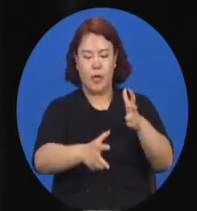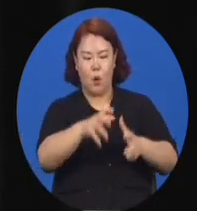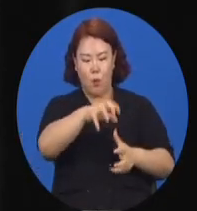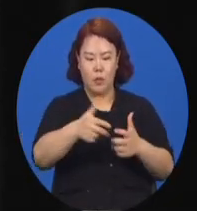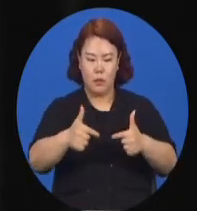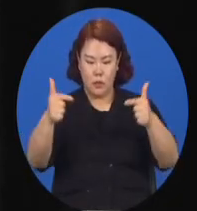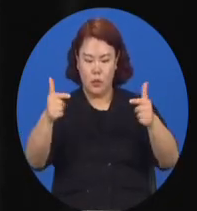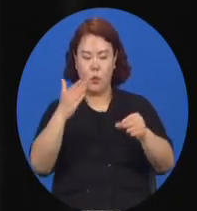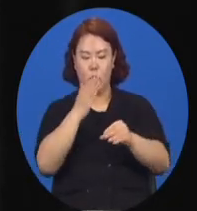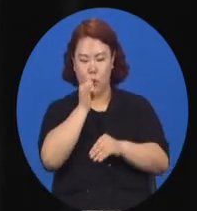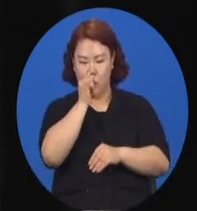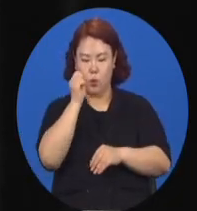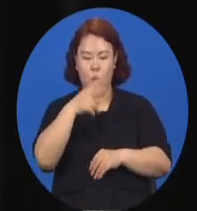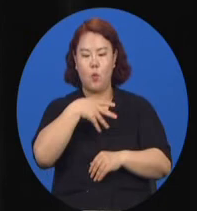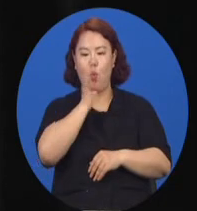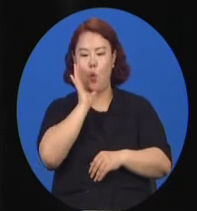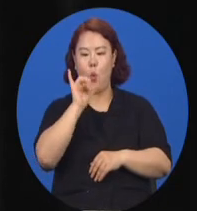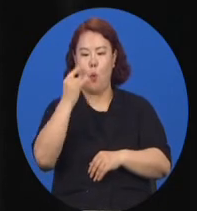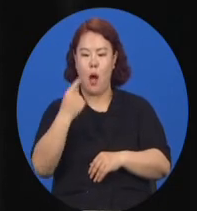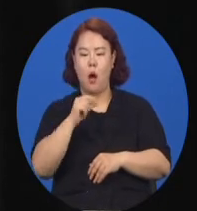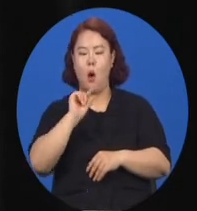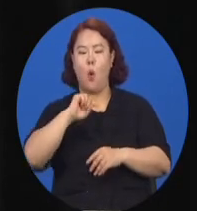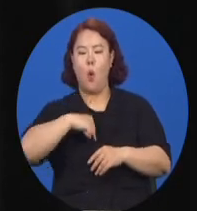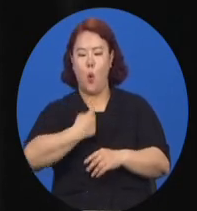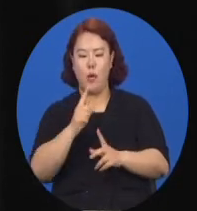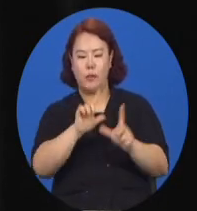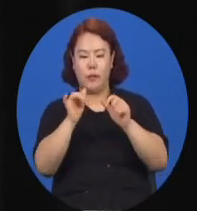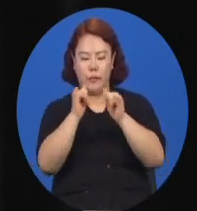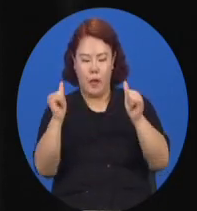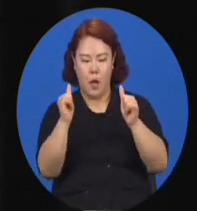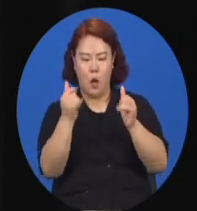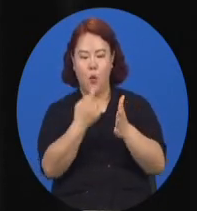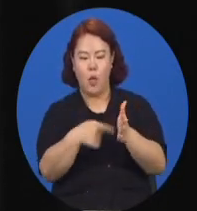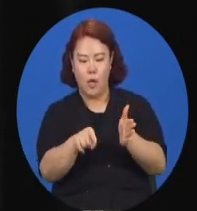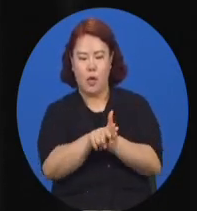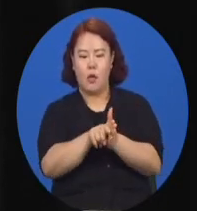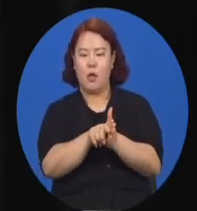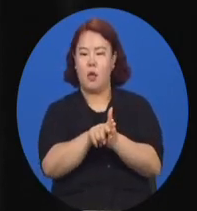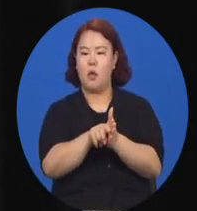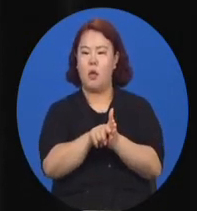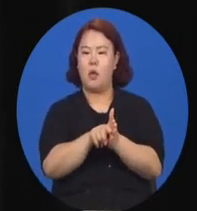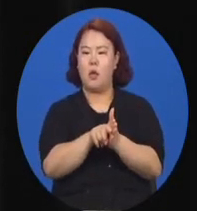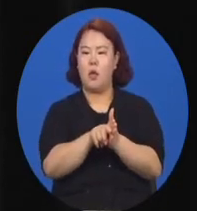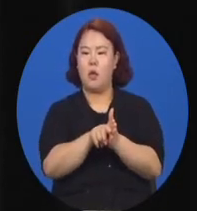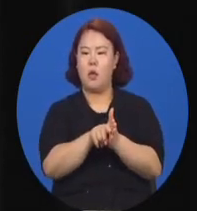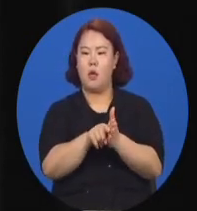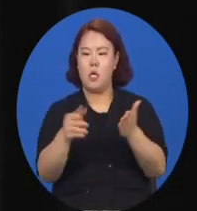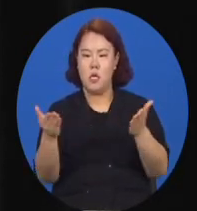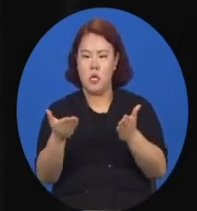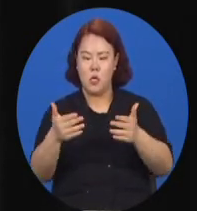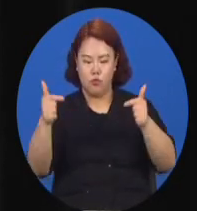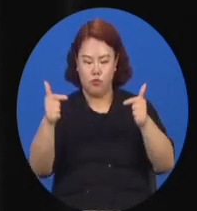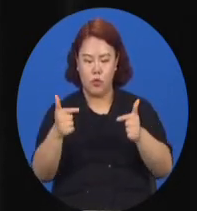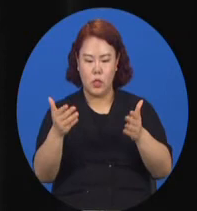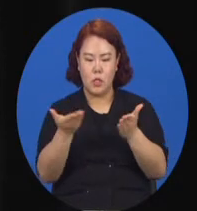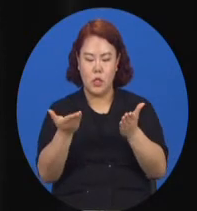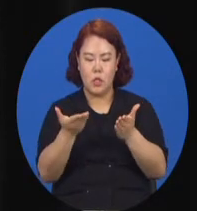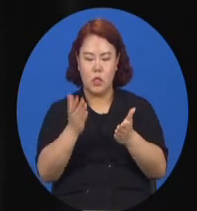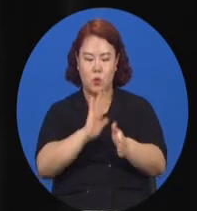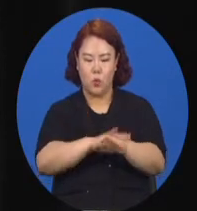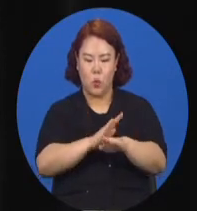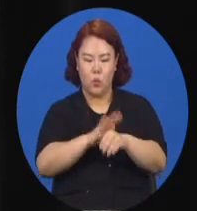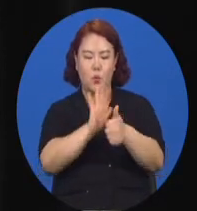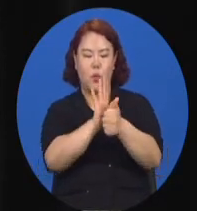독거 노인 과정에 대해서 일손을 돌아드리기 위해서 저희들이 농기계 사업 대행반을